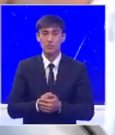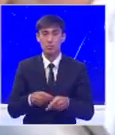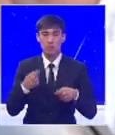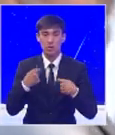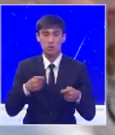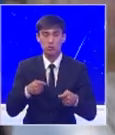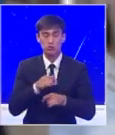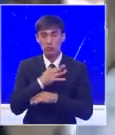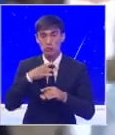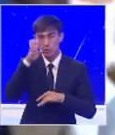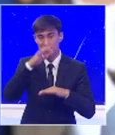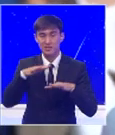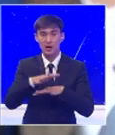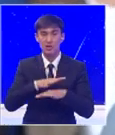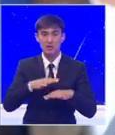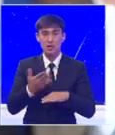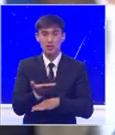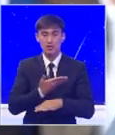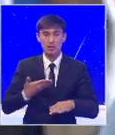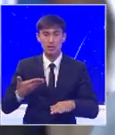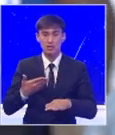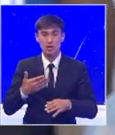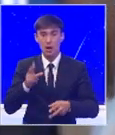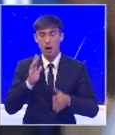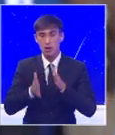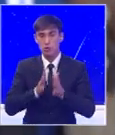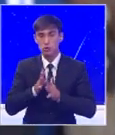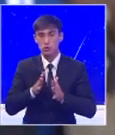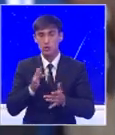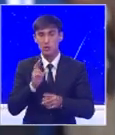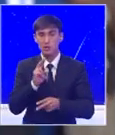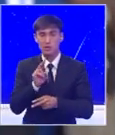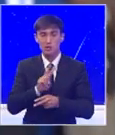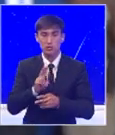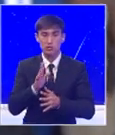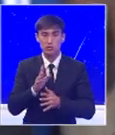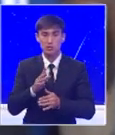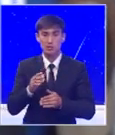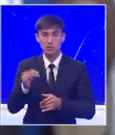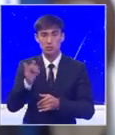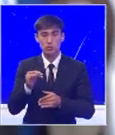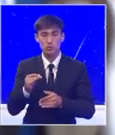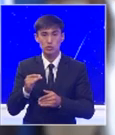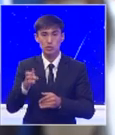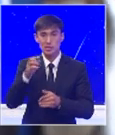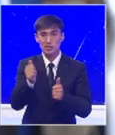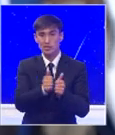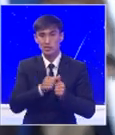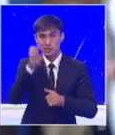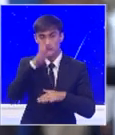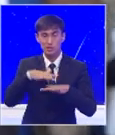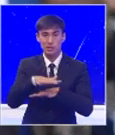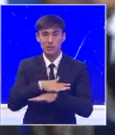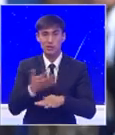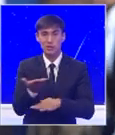продаются во многие страны. Нашей анимационной продукции интересуются соседние страны, не только соседние. На